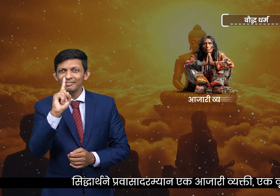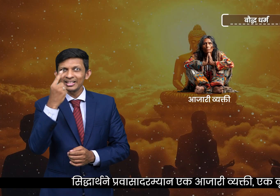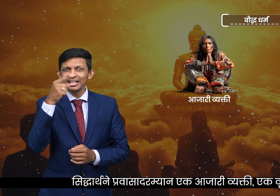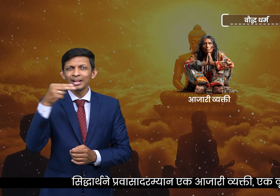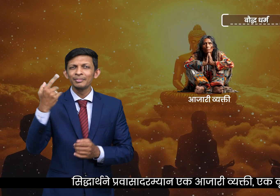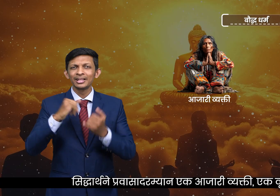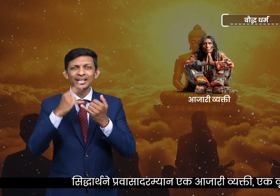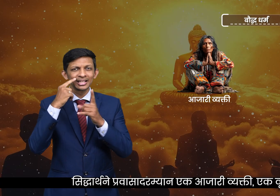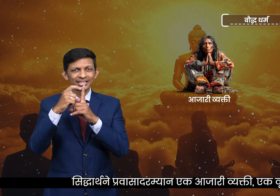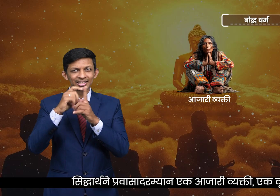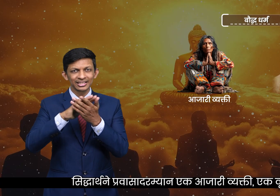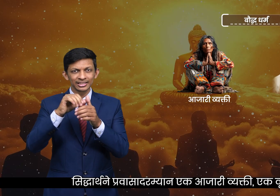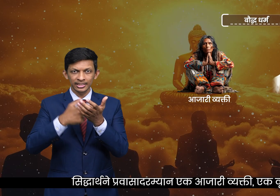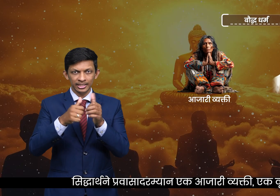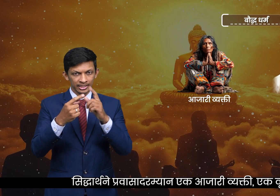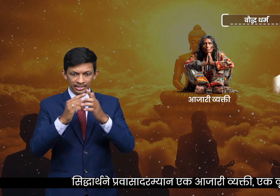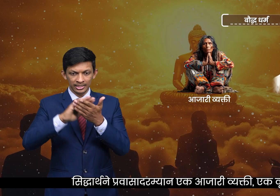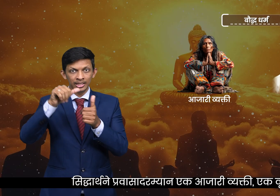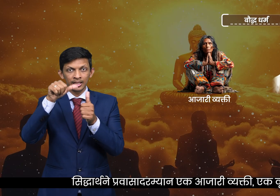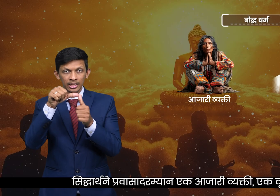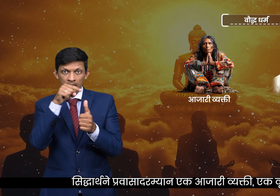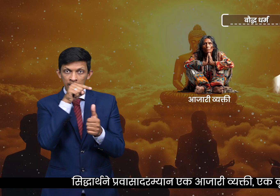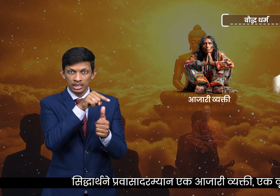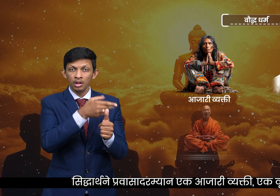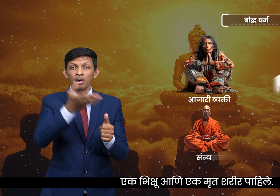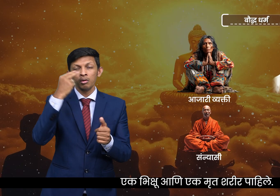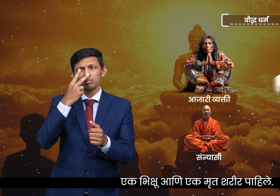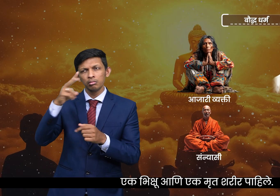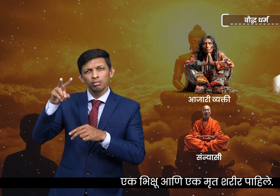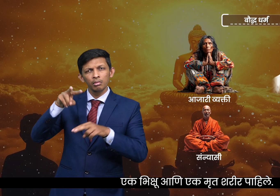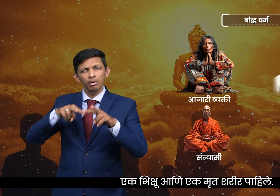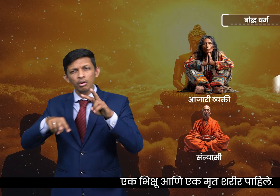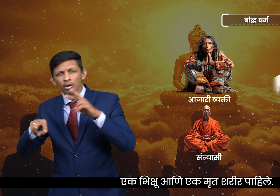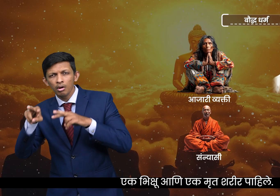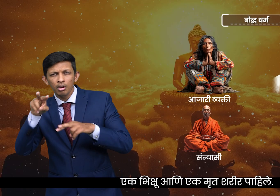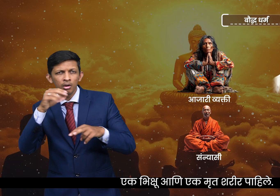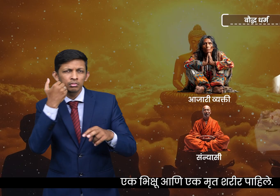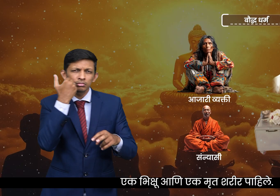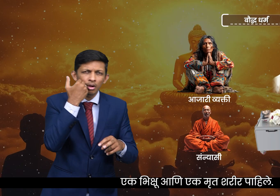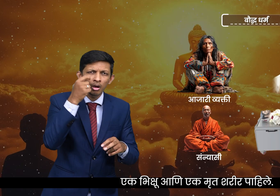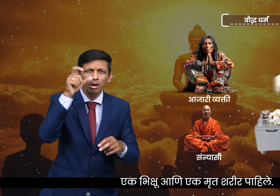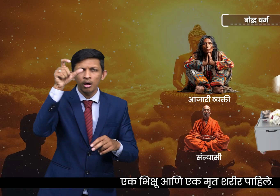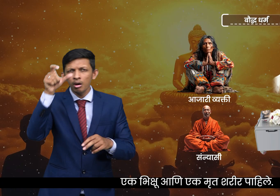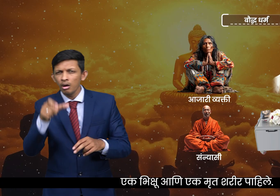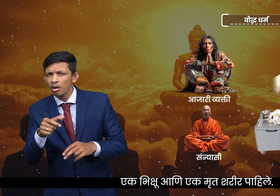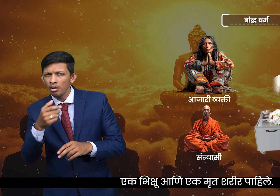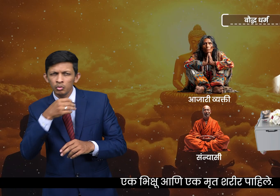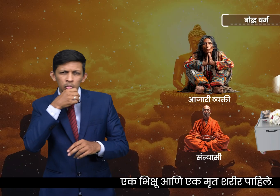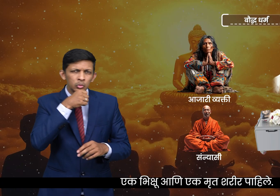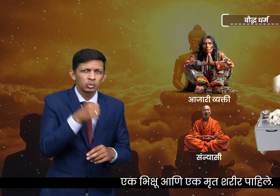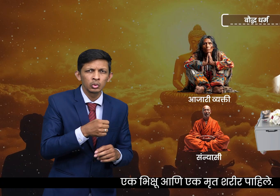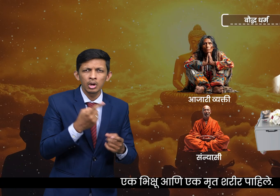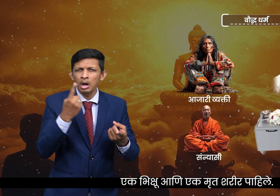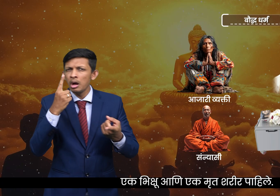सिद्धार्थने प्रवासादरम्यान एक आजारी व्यक्ती, एक वृद्ध माणूस, एक भिक्षू आणि मृत शरीर पाहिले.